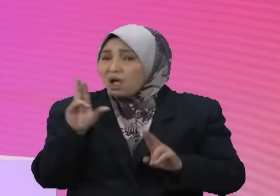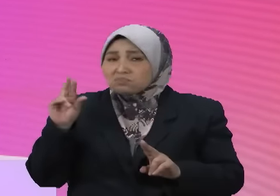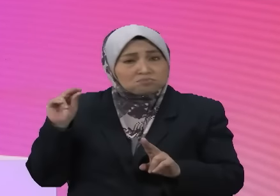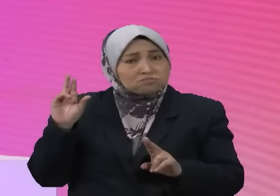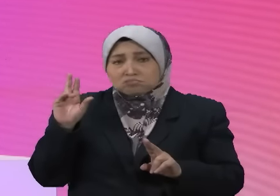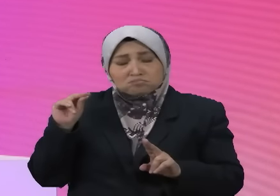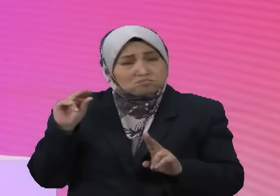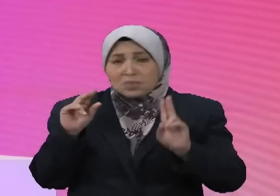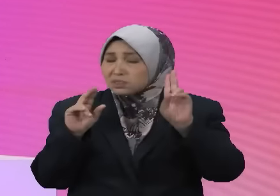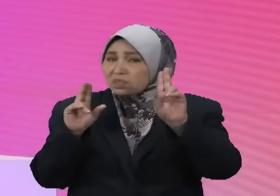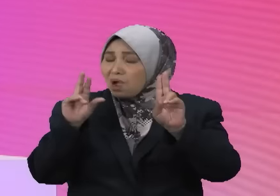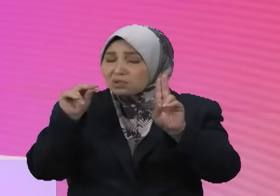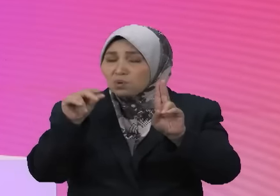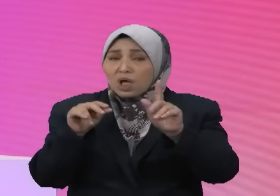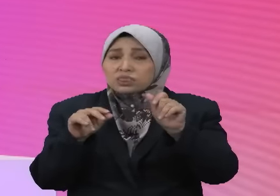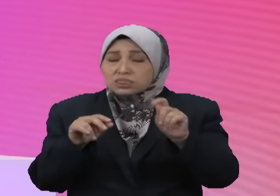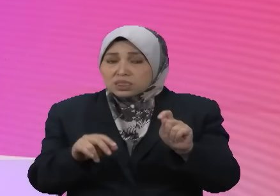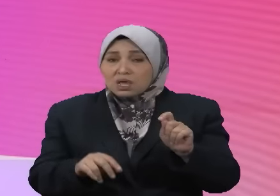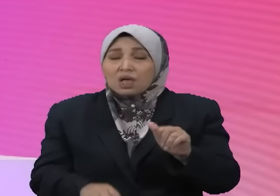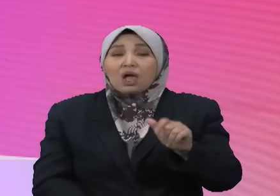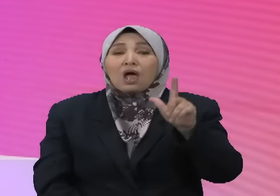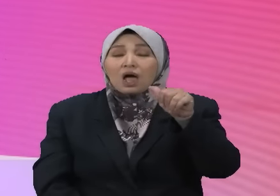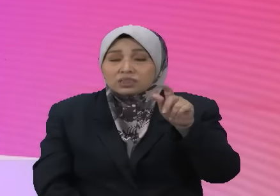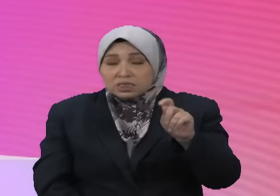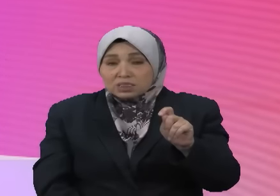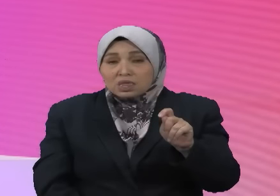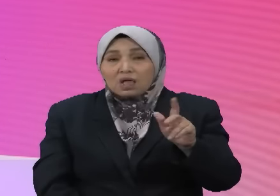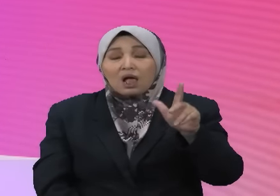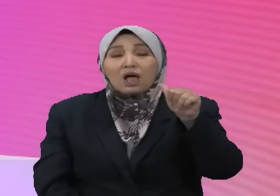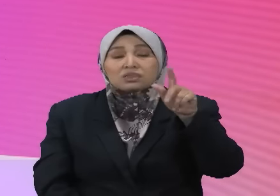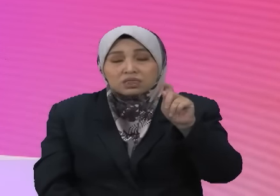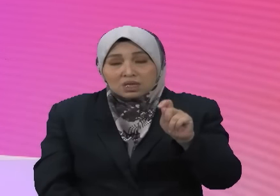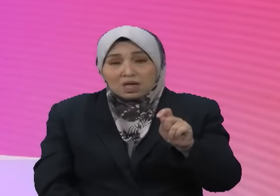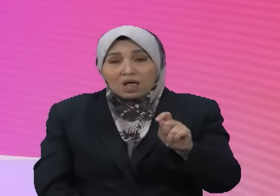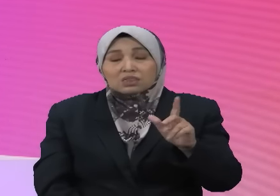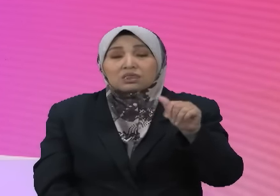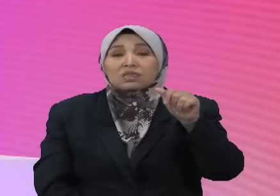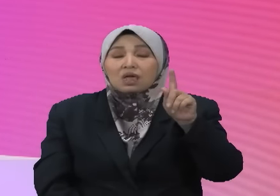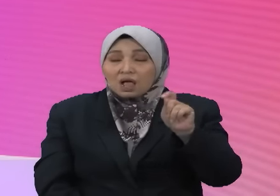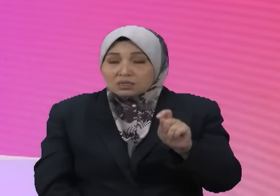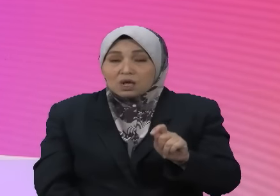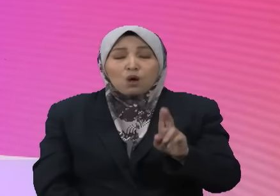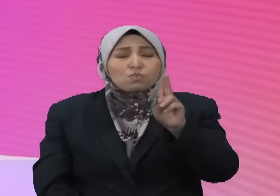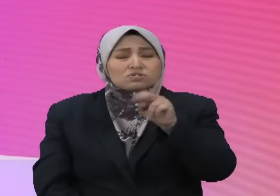ta at at at